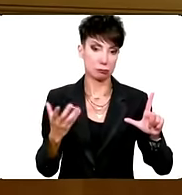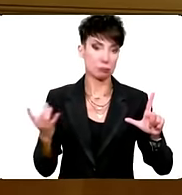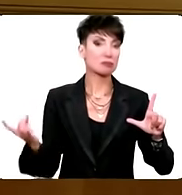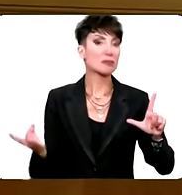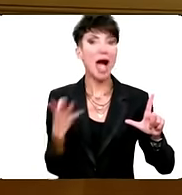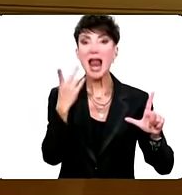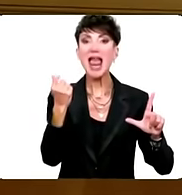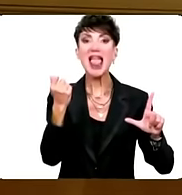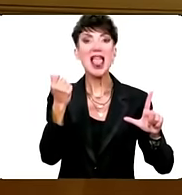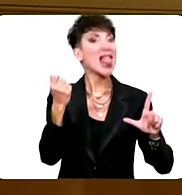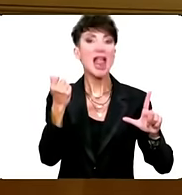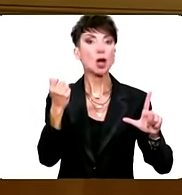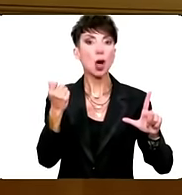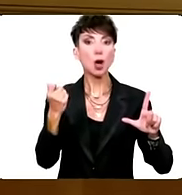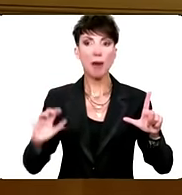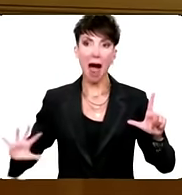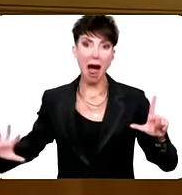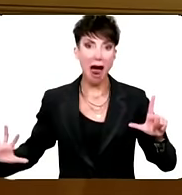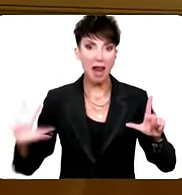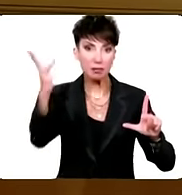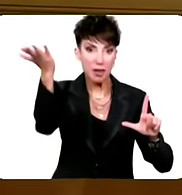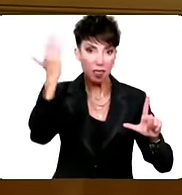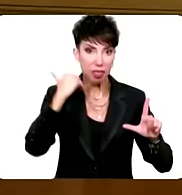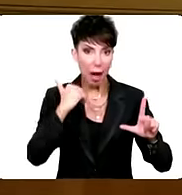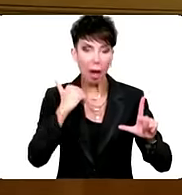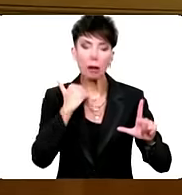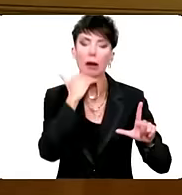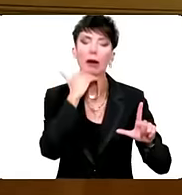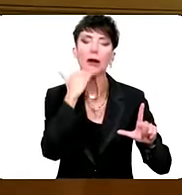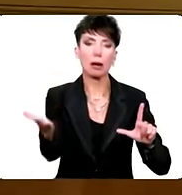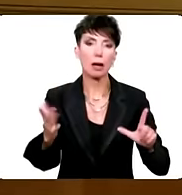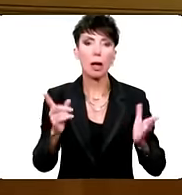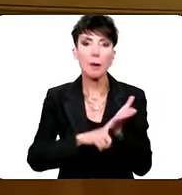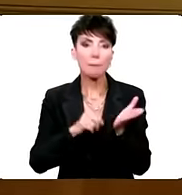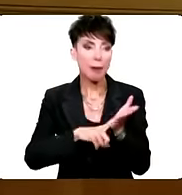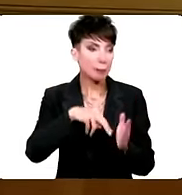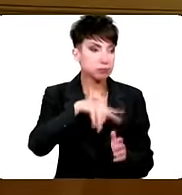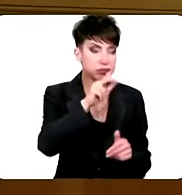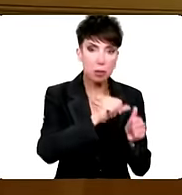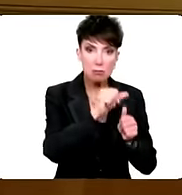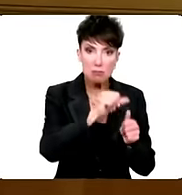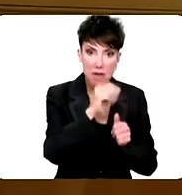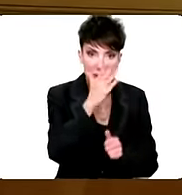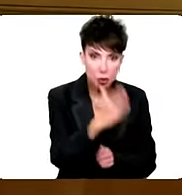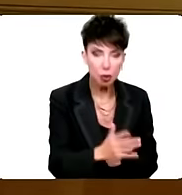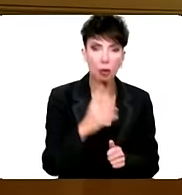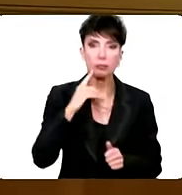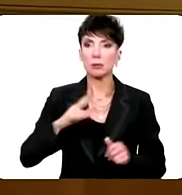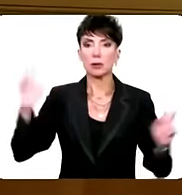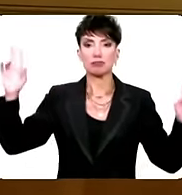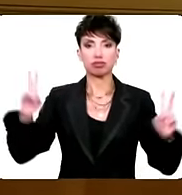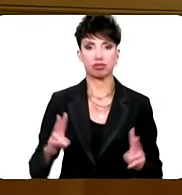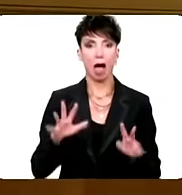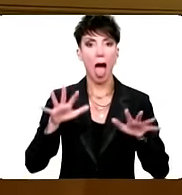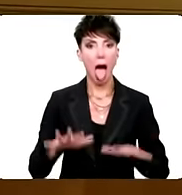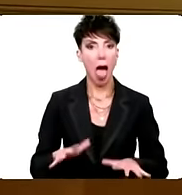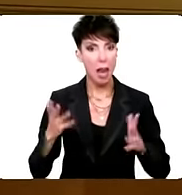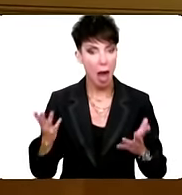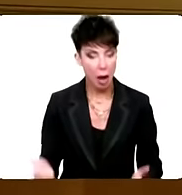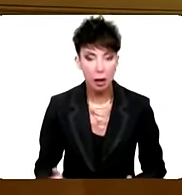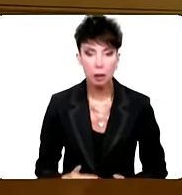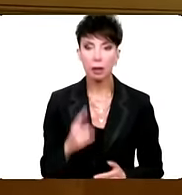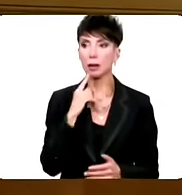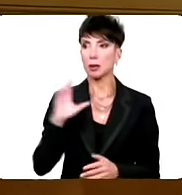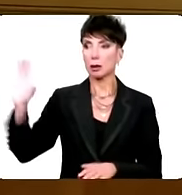δεν έχει υψηλούς ρυθμούς ανάπτυξης, αν δεν αυξάνονται οι μισθοί, αν δεν μειώνεται η ανεργία και αν δεν προσελκύουμε επενδύσεις. Και